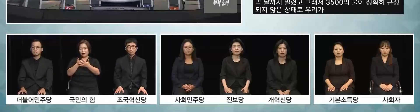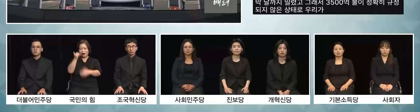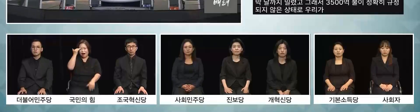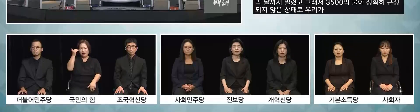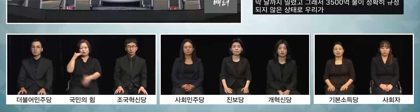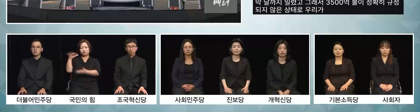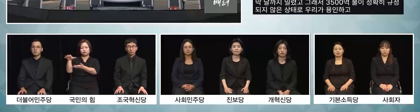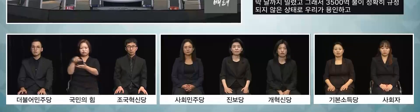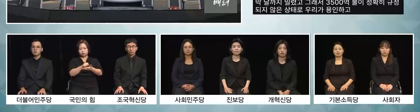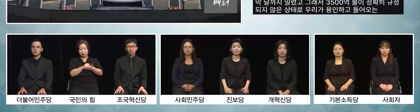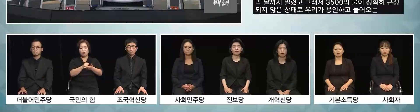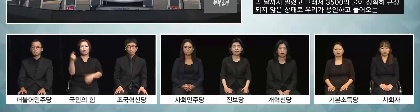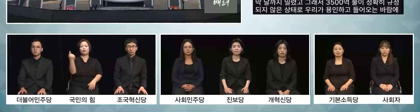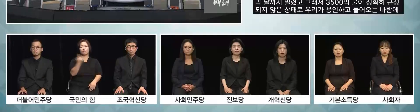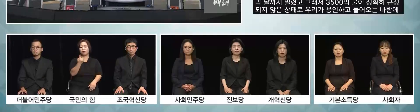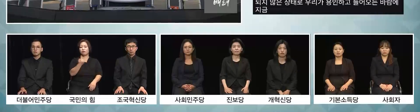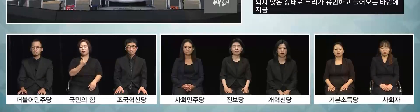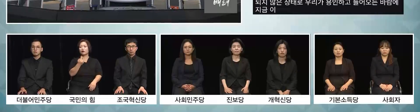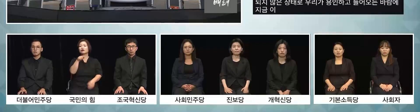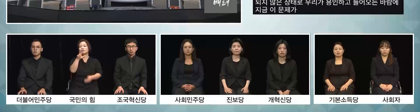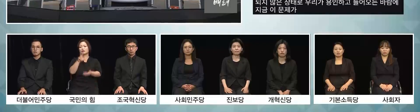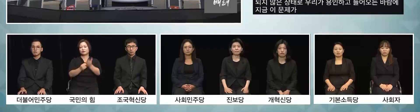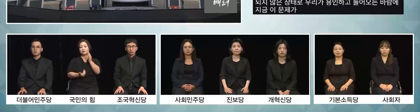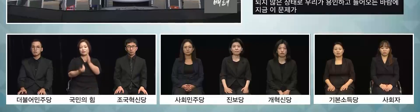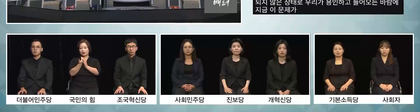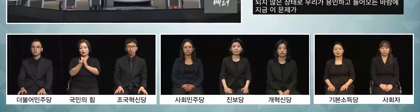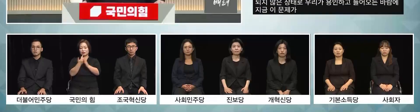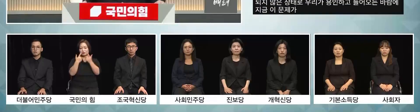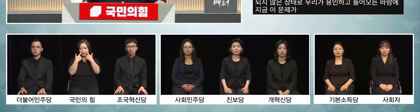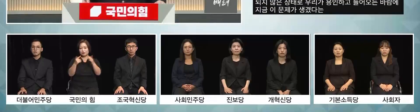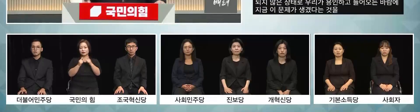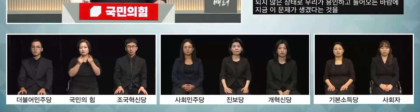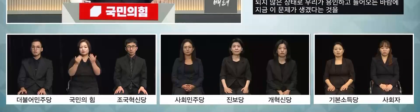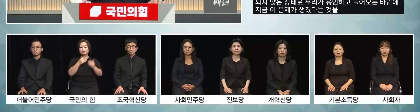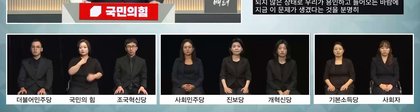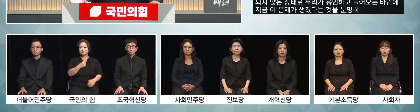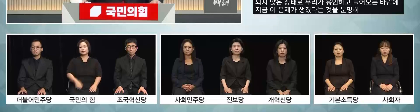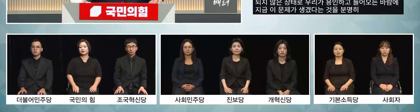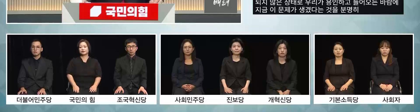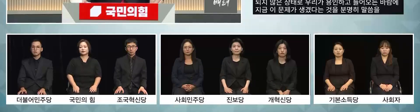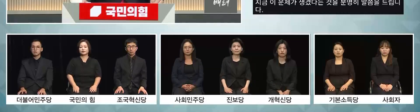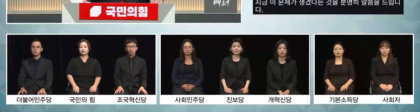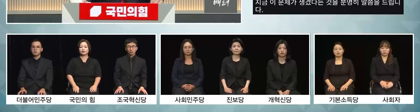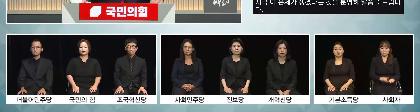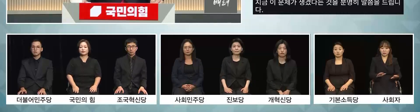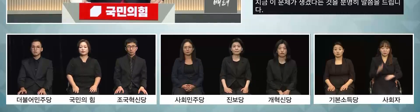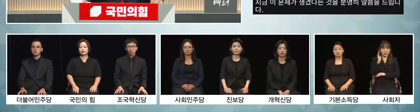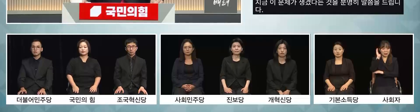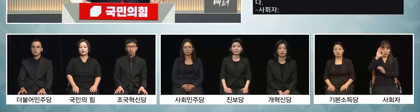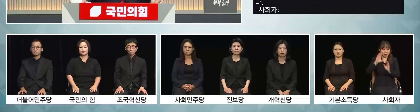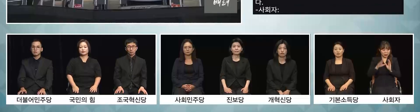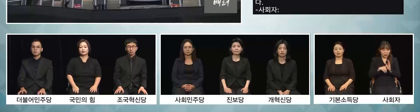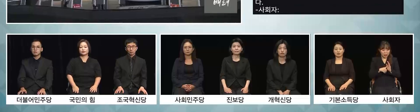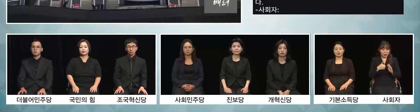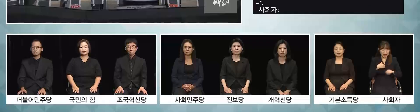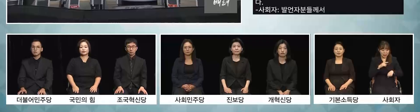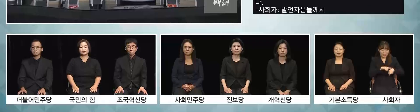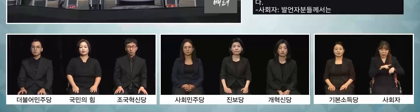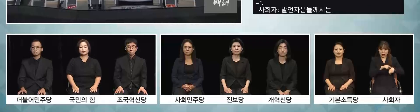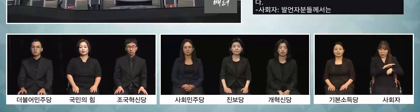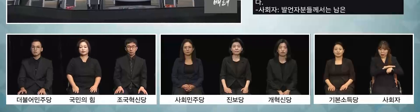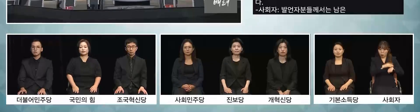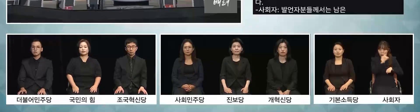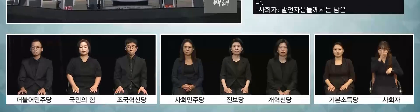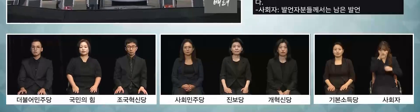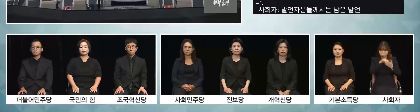하고 들어오는 바람에 지금 이 문제가 생겼다는 것을 분명하게 말씀드립니다. 예, 발언자분들께서는 그 남은 발언 시간을 잘